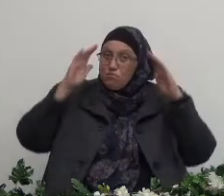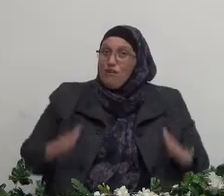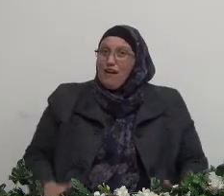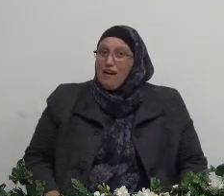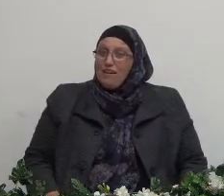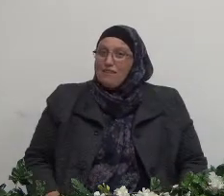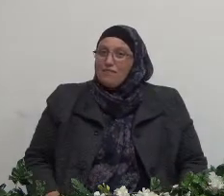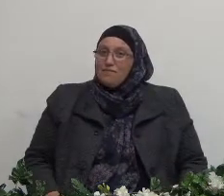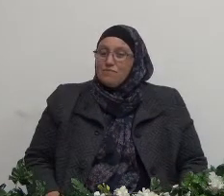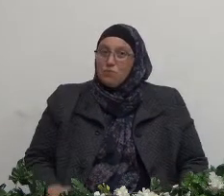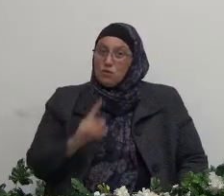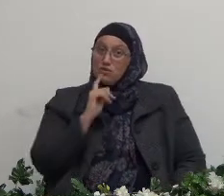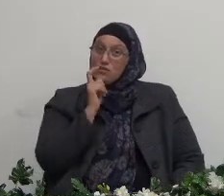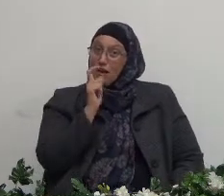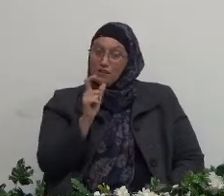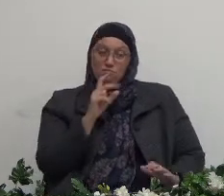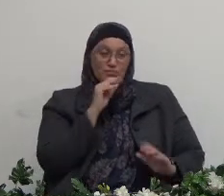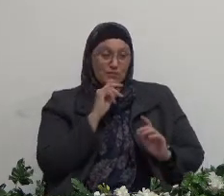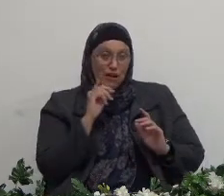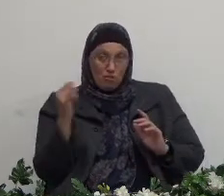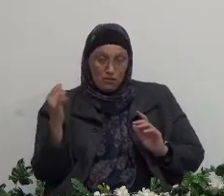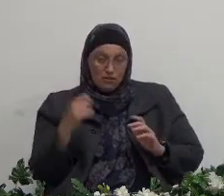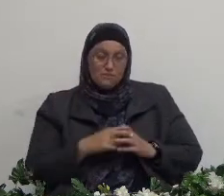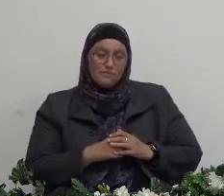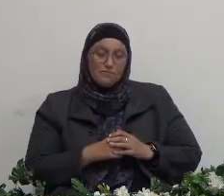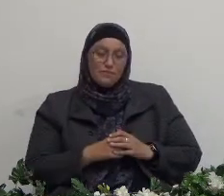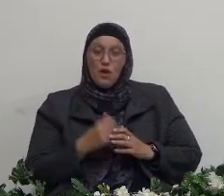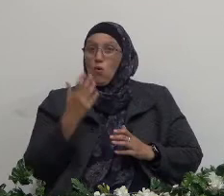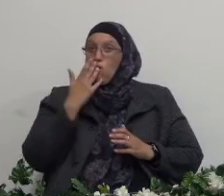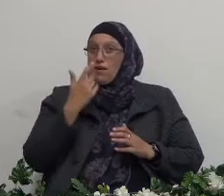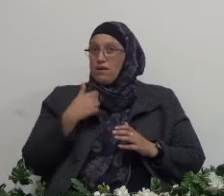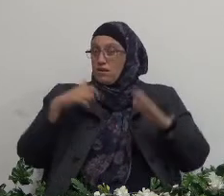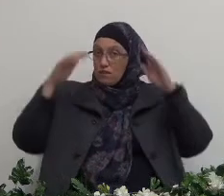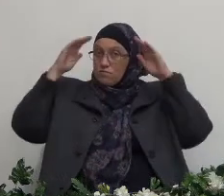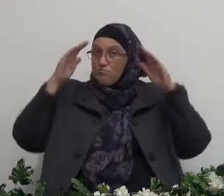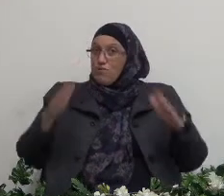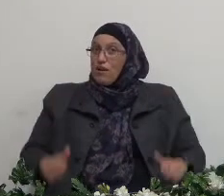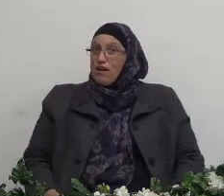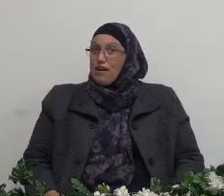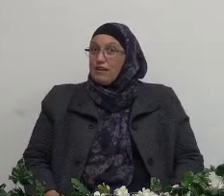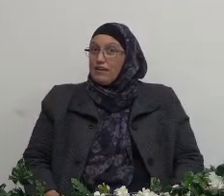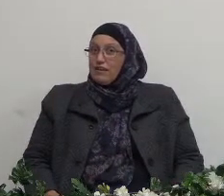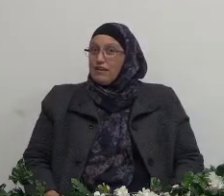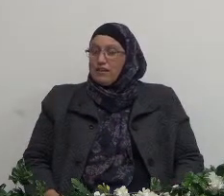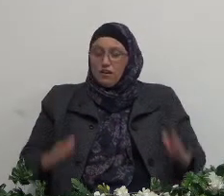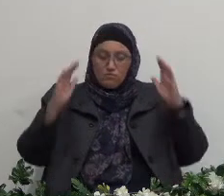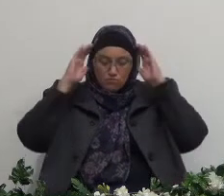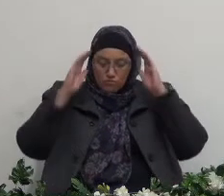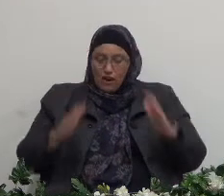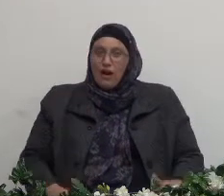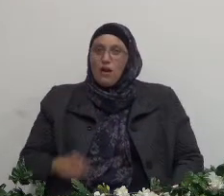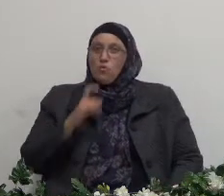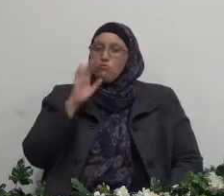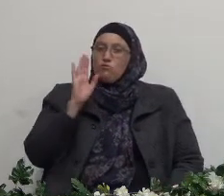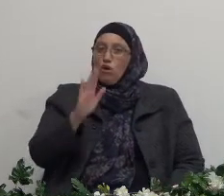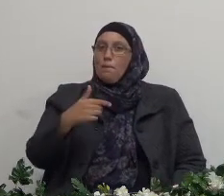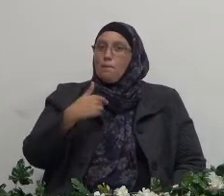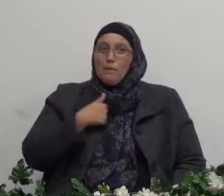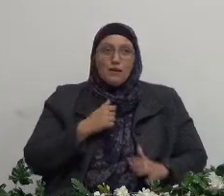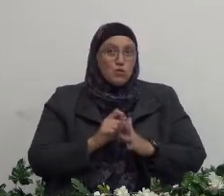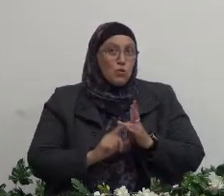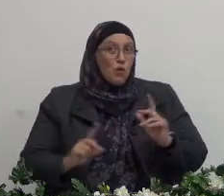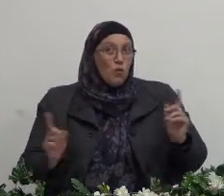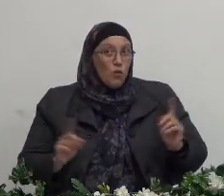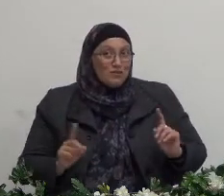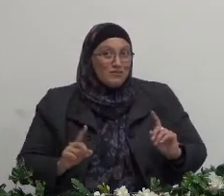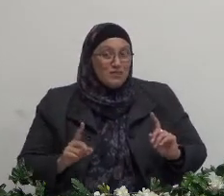عَنِ الْفَحْشَاءِ وَالْمُنْكَرِ. That when I pray, prayer is supposed to prevent me from what? From vice.